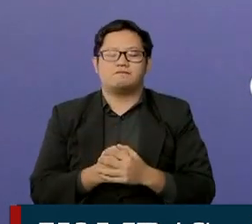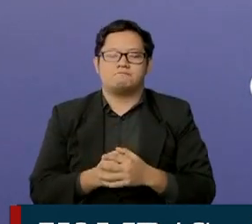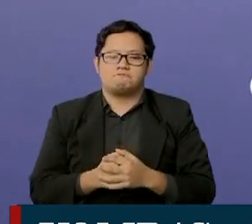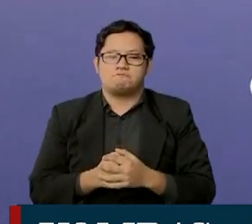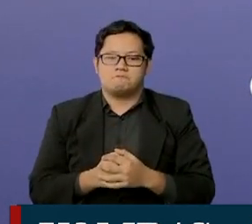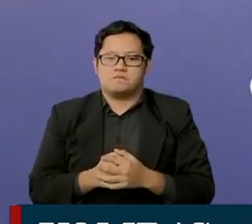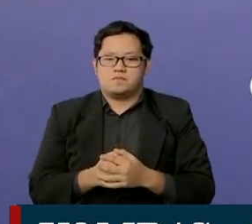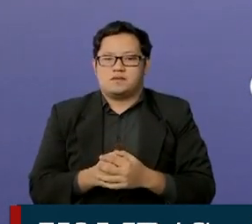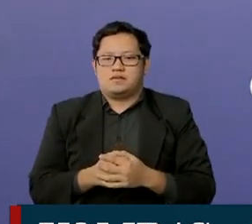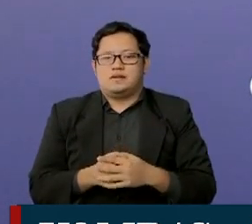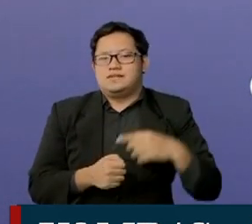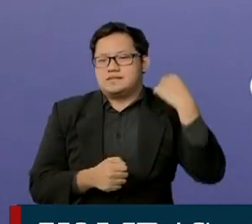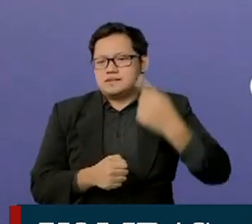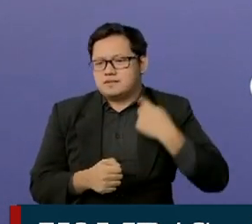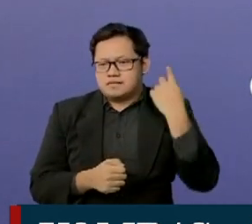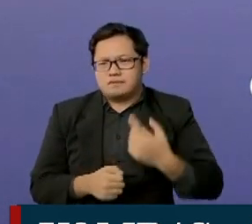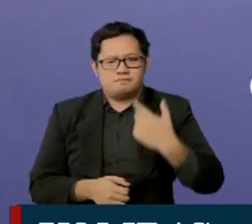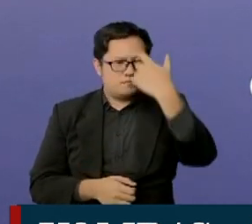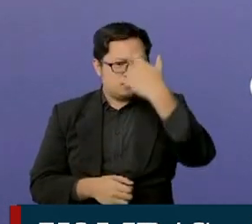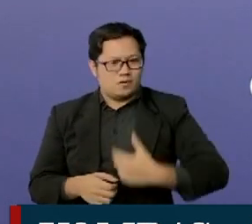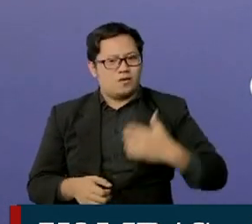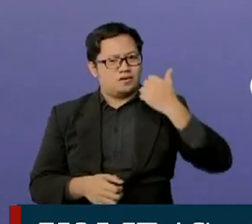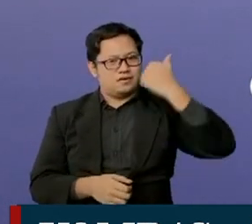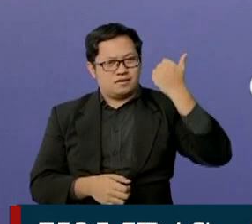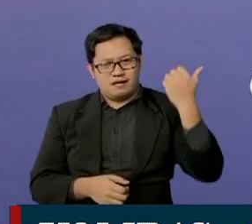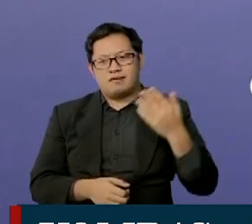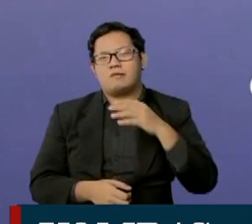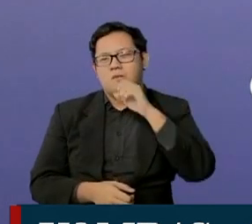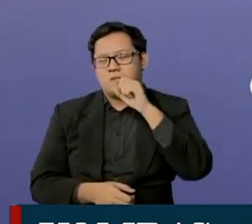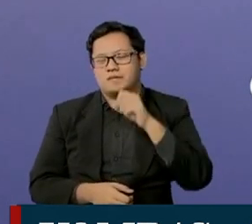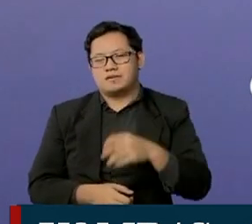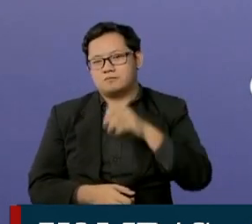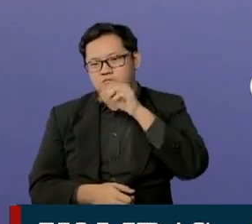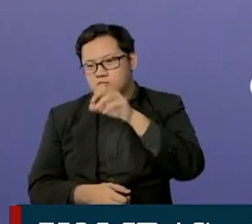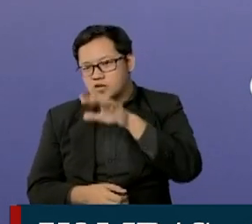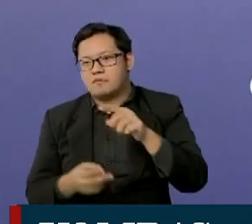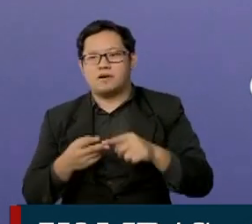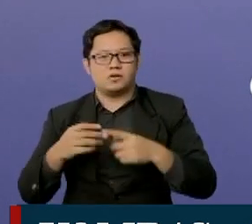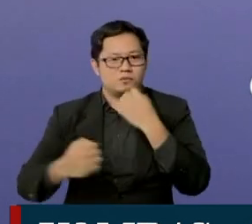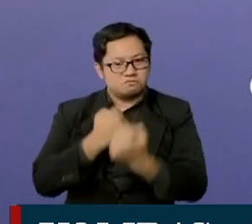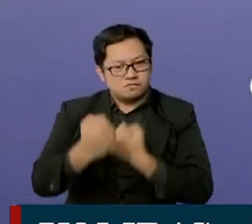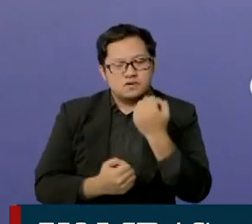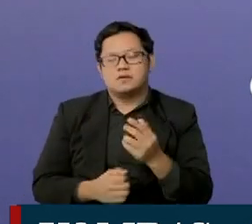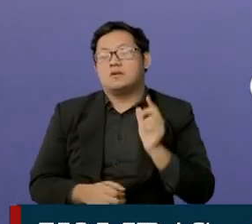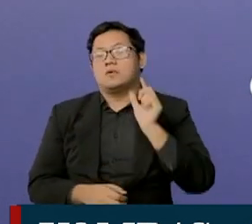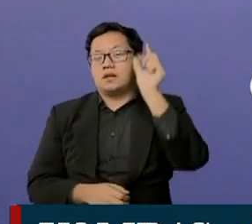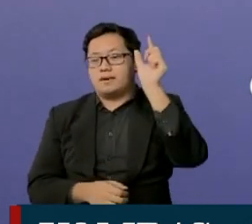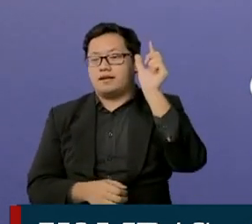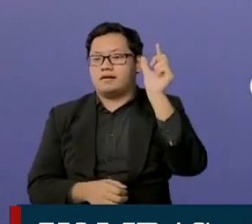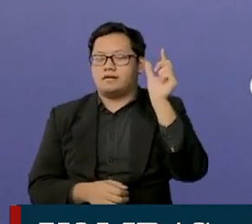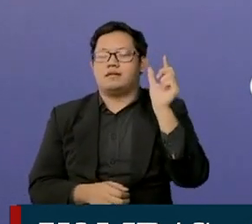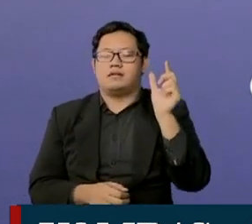Setiap tindakan dan ucapan yang dikeluarkan oleh figur terutama yang memiliki